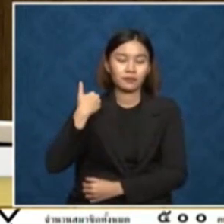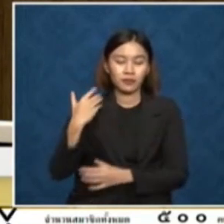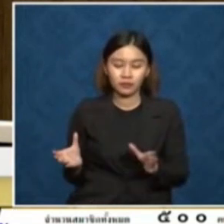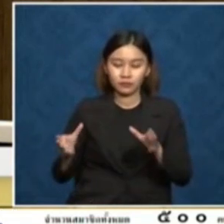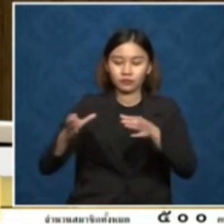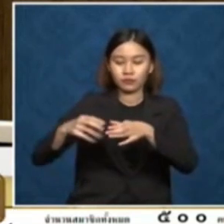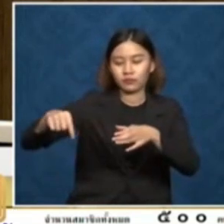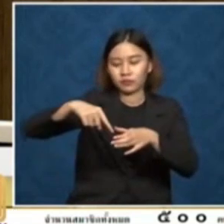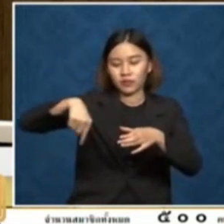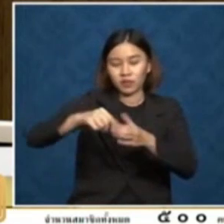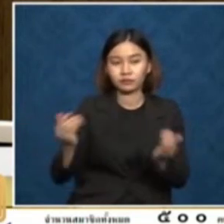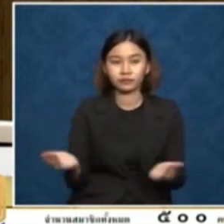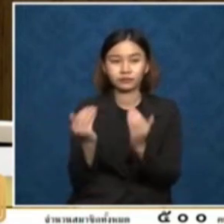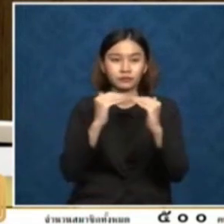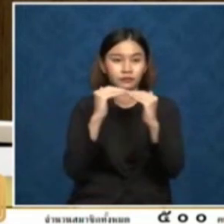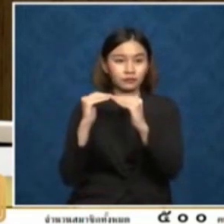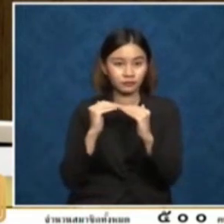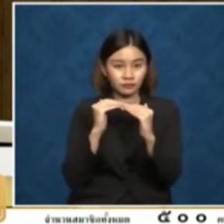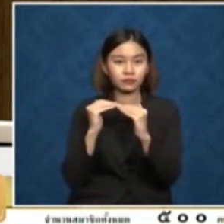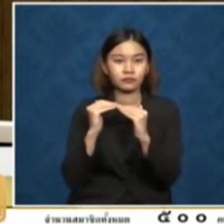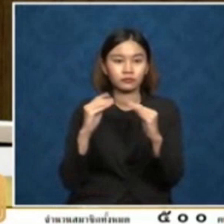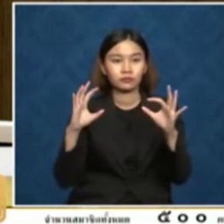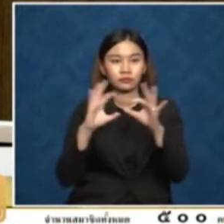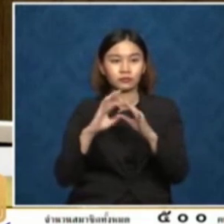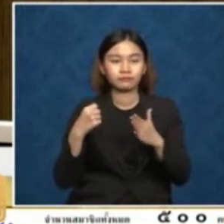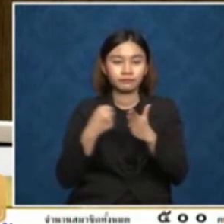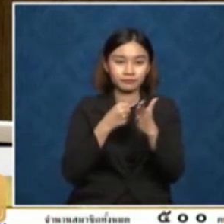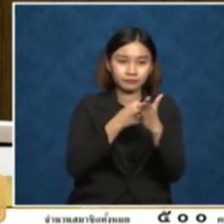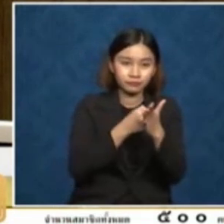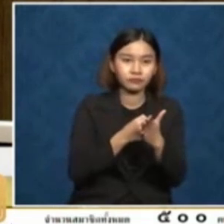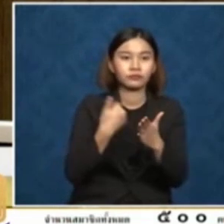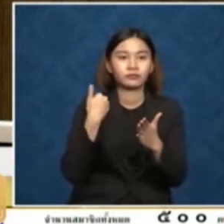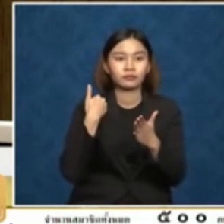การรวมตัวก่อตั้งขับเคลื่อนสิทธิขับเคลื่อนในเรื่องการ